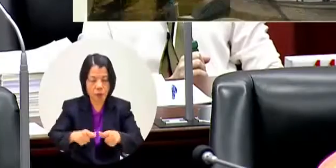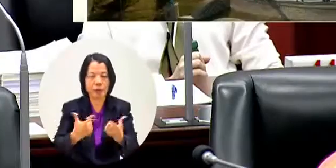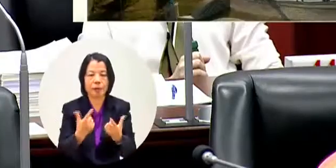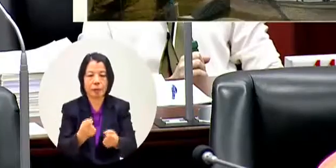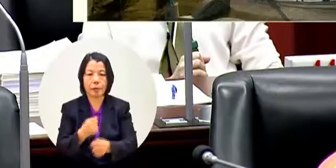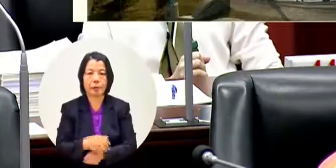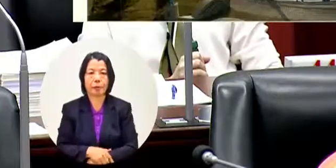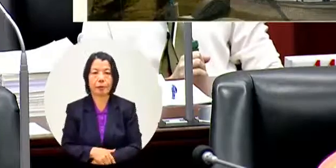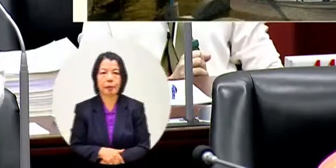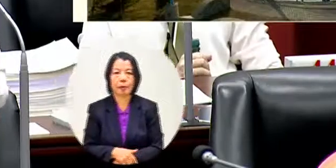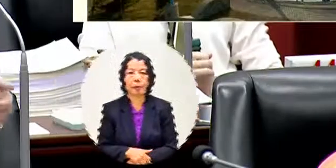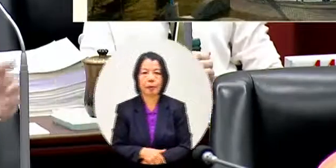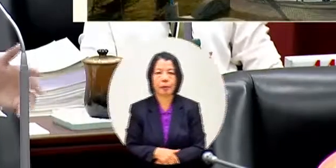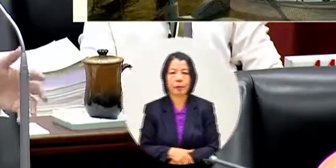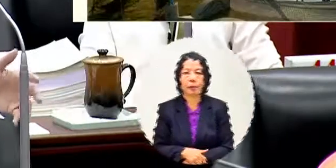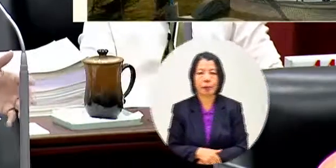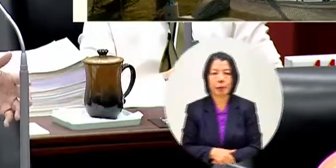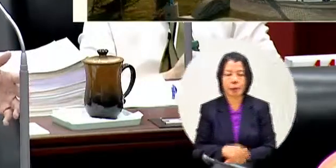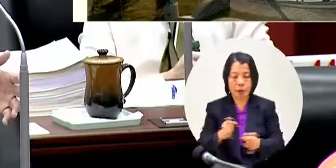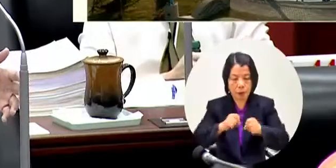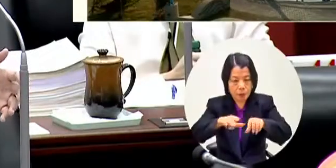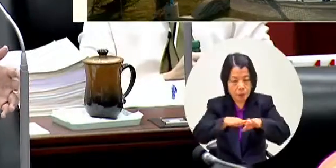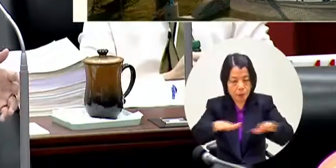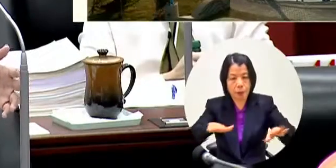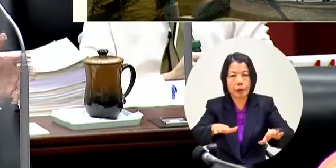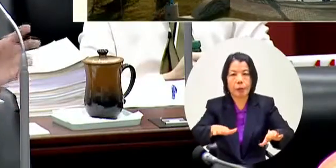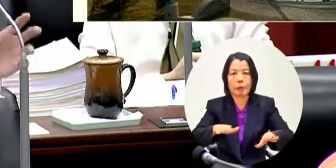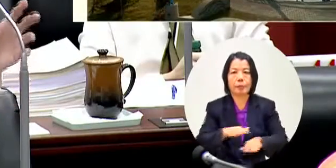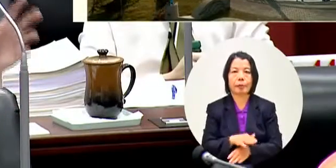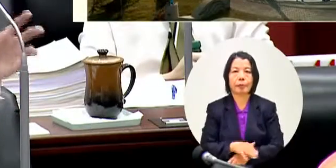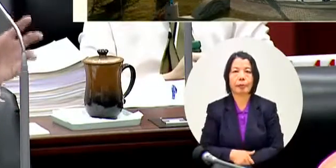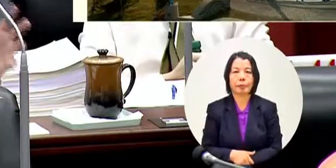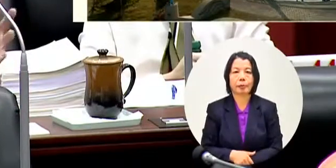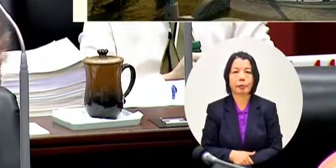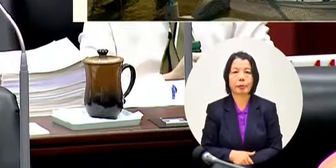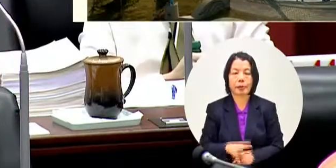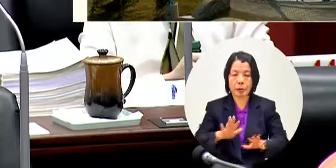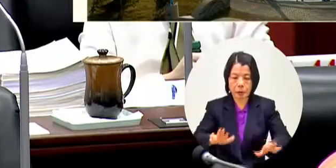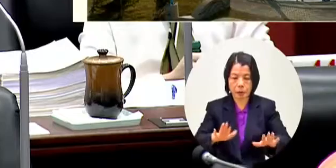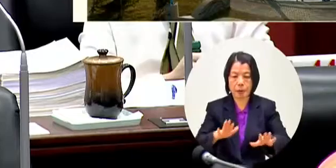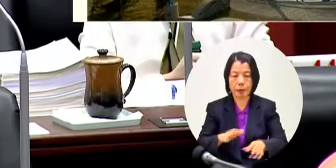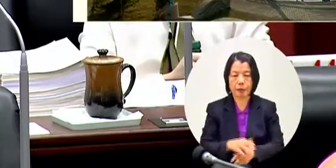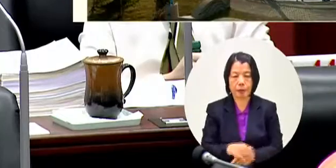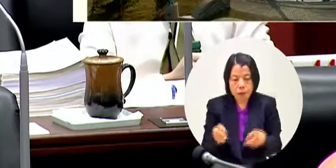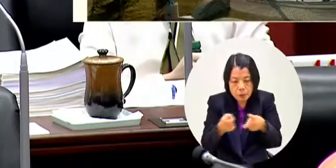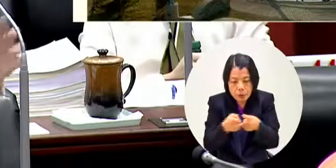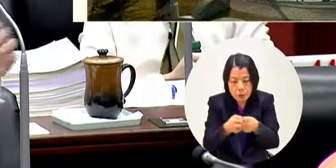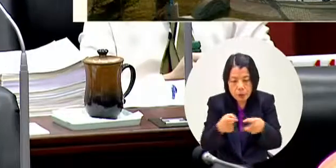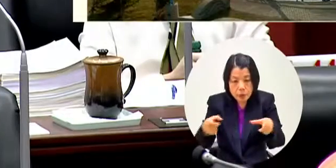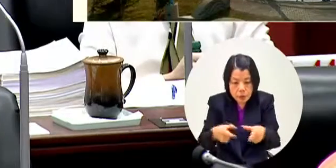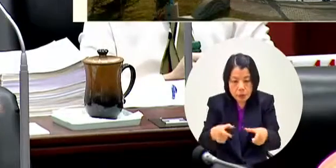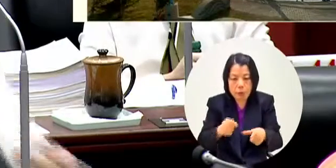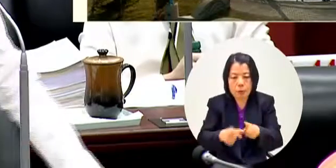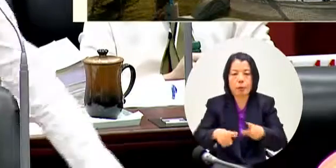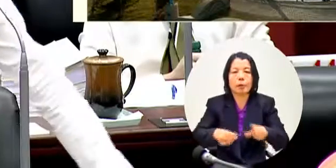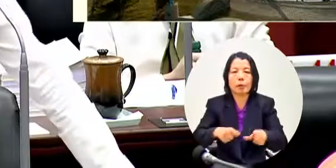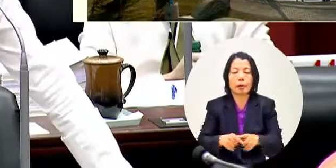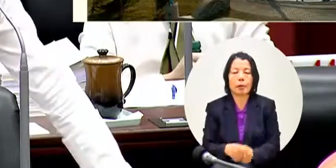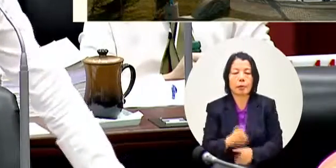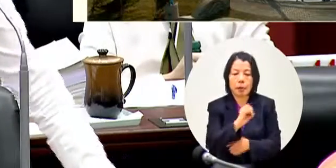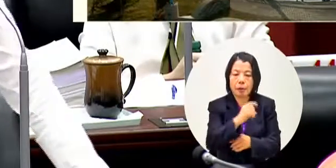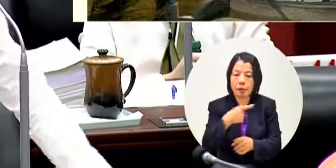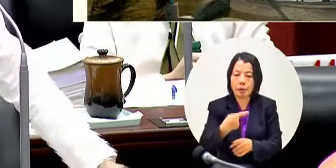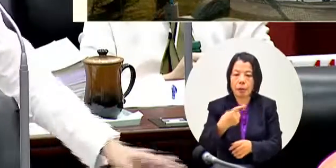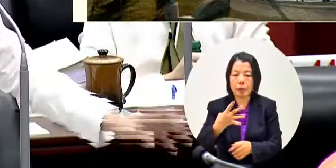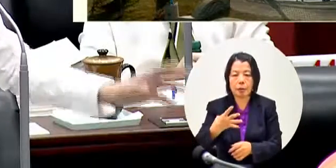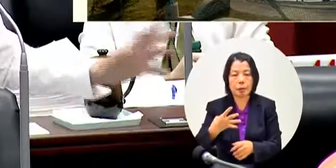后，市政府愿意配合办理， 好， 我们北高雄成立第一座，那就是属于亲子还有宠物